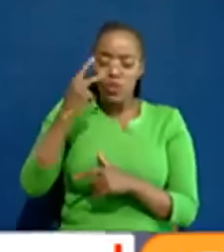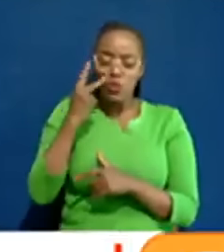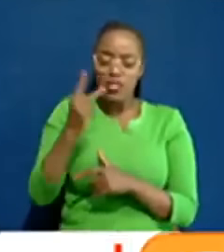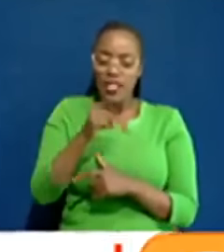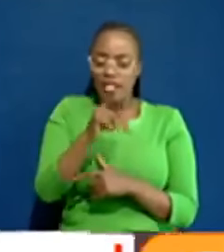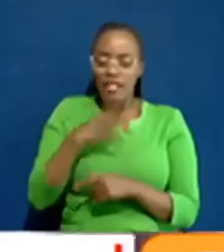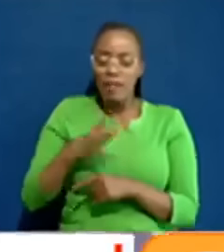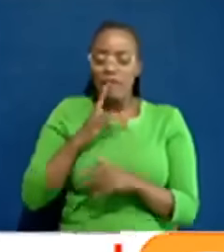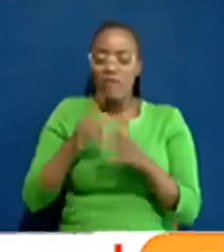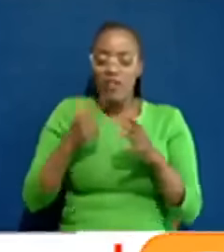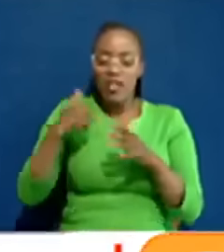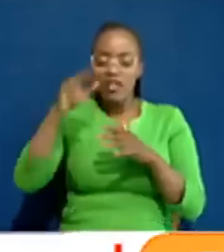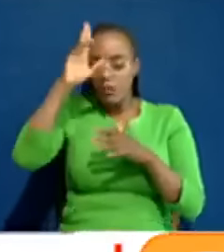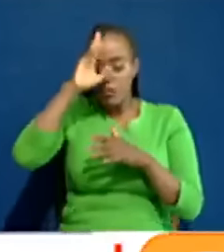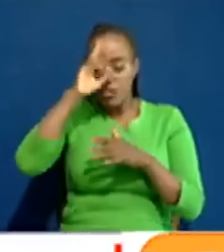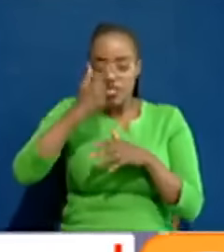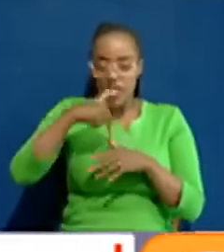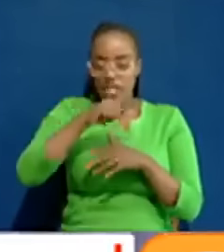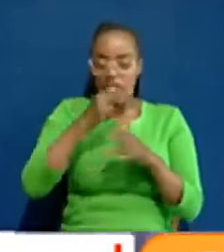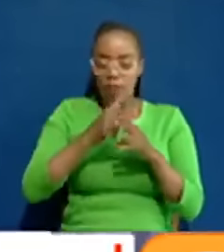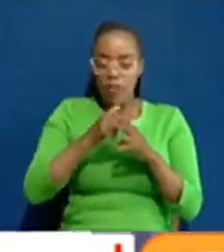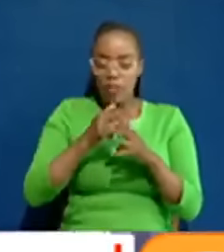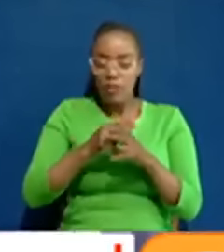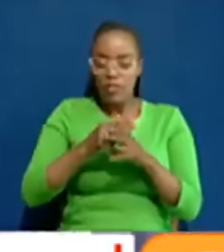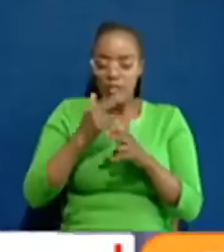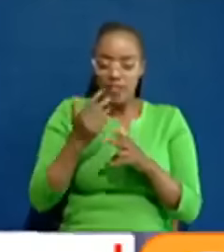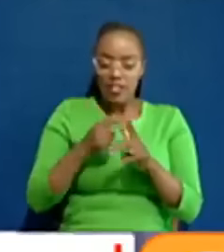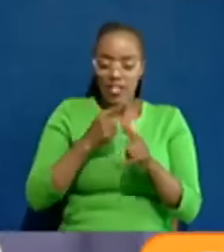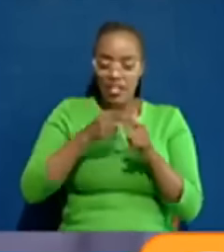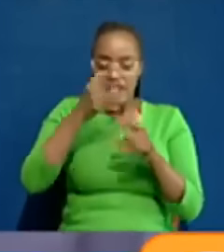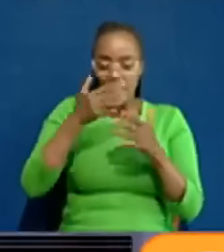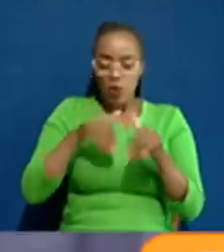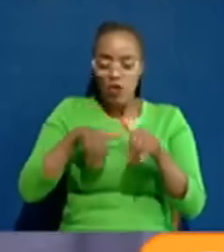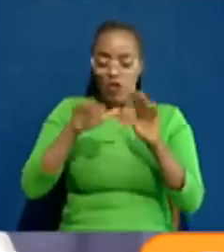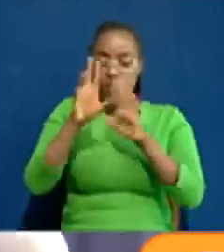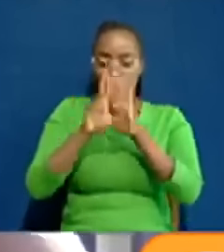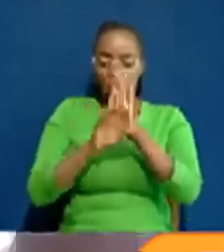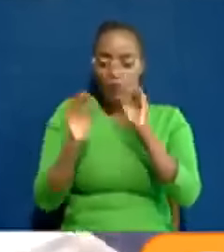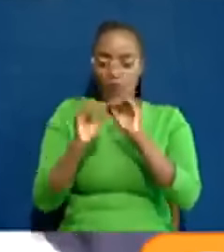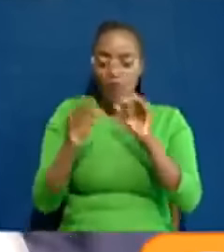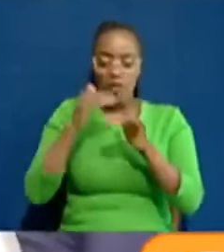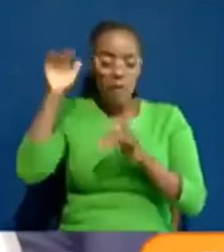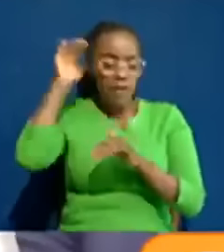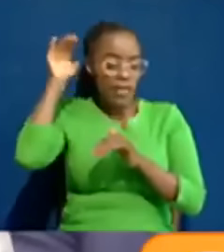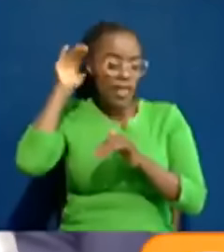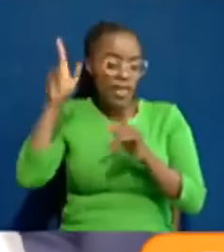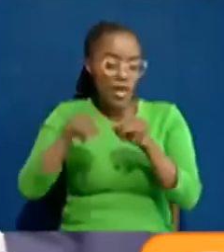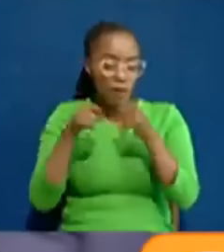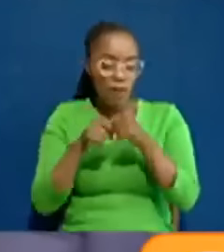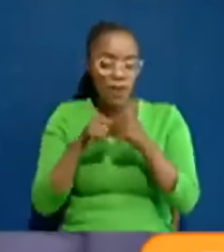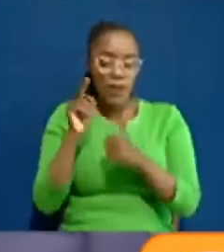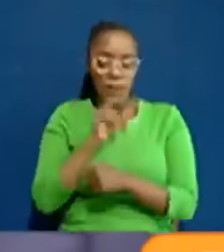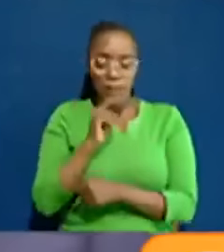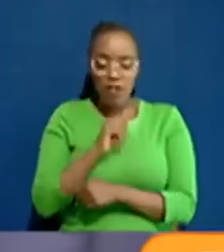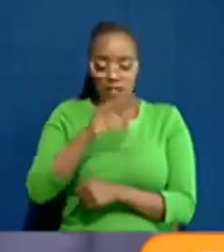Na wakaniambia sisi ni polisi. Nikawaambia polisi gani inavuja milango. Mimi nasikia mkivuja huku. Si